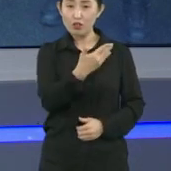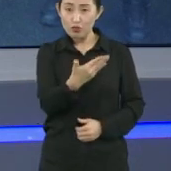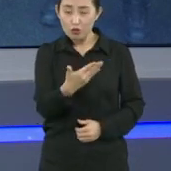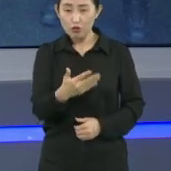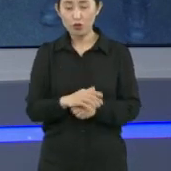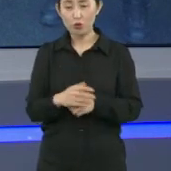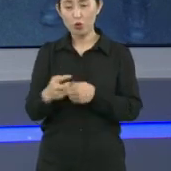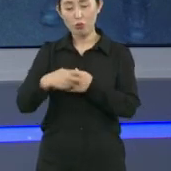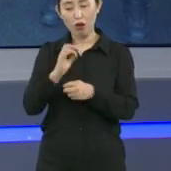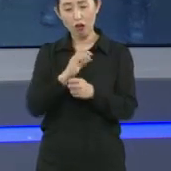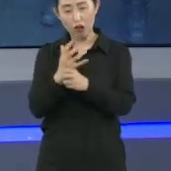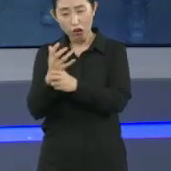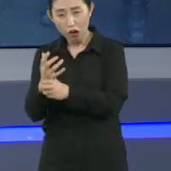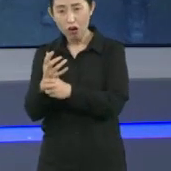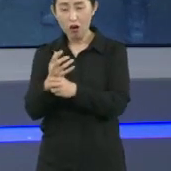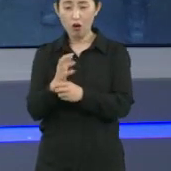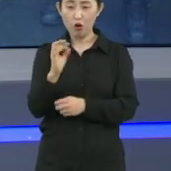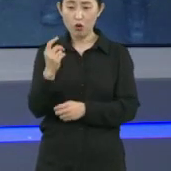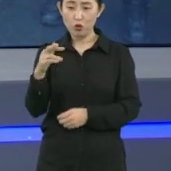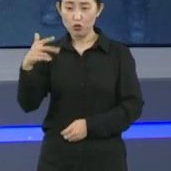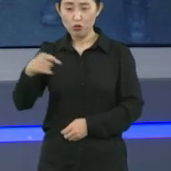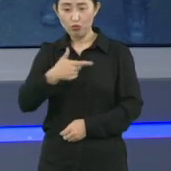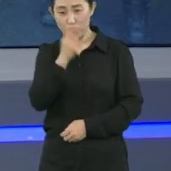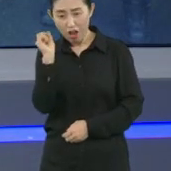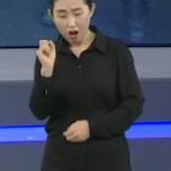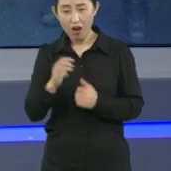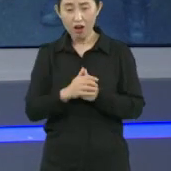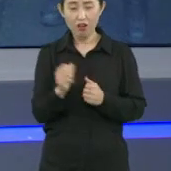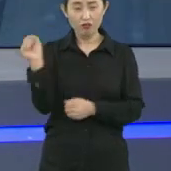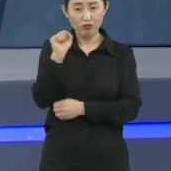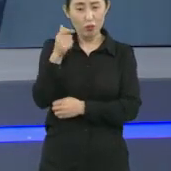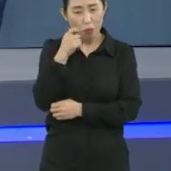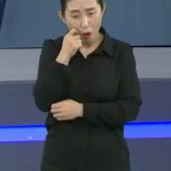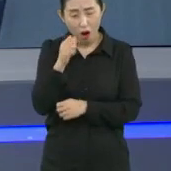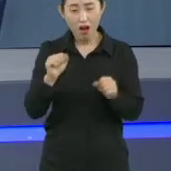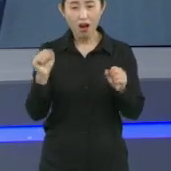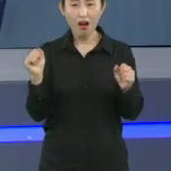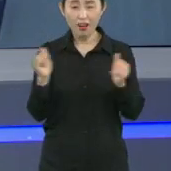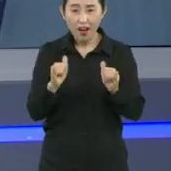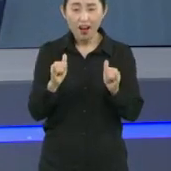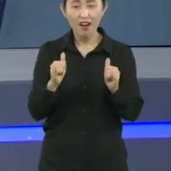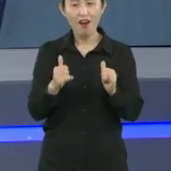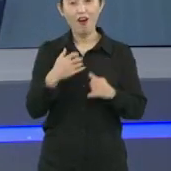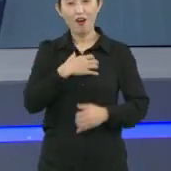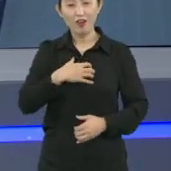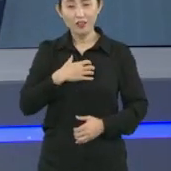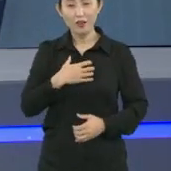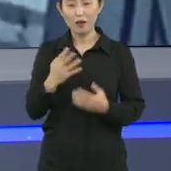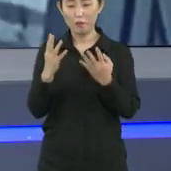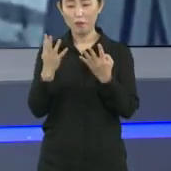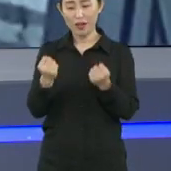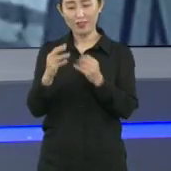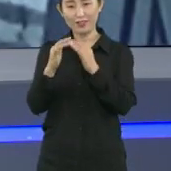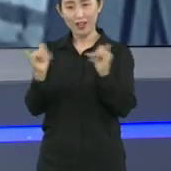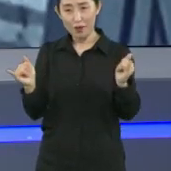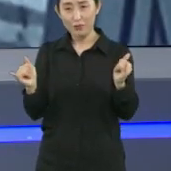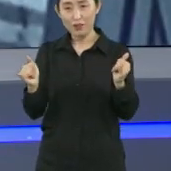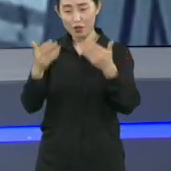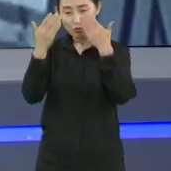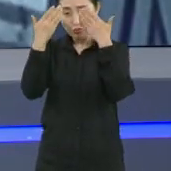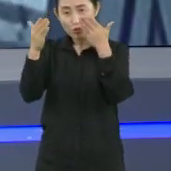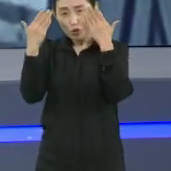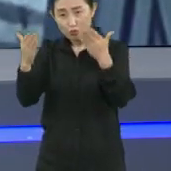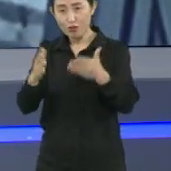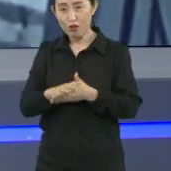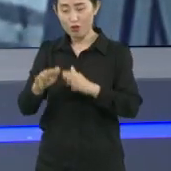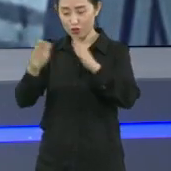사태로 출동하지 못할까 우려한 시민들의 따뜻한 나눔 행렬도 이어졌습니다. 이 보시는 것처럼 지역 소방서